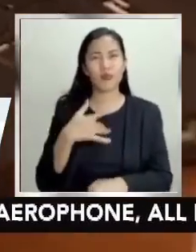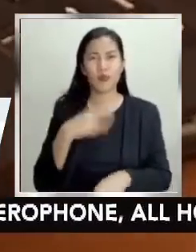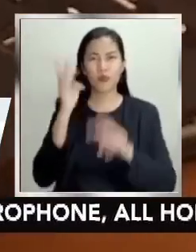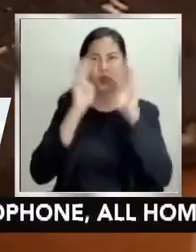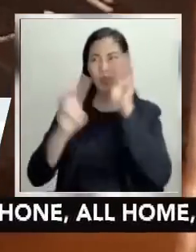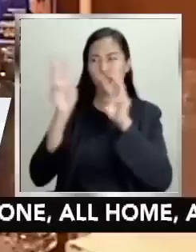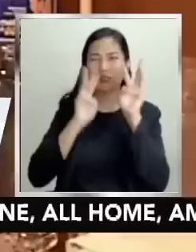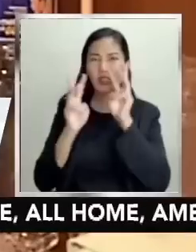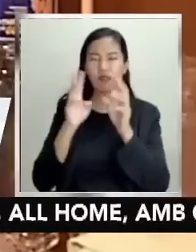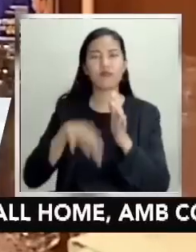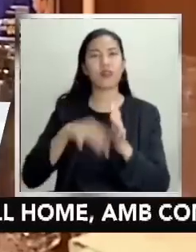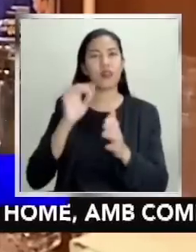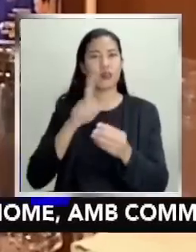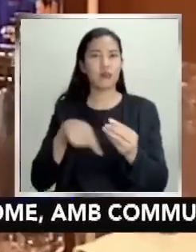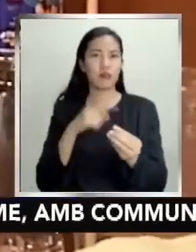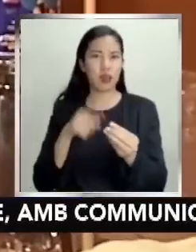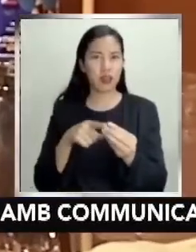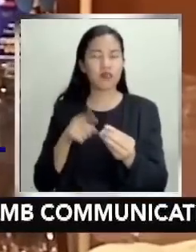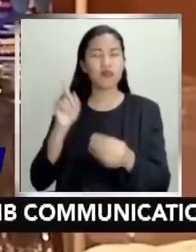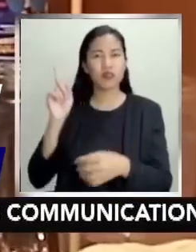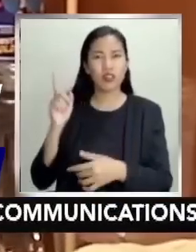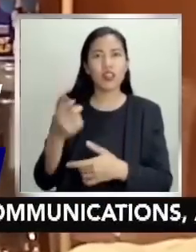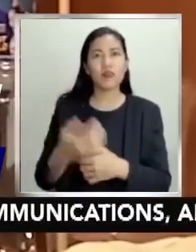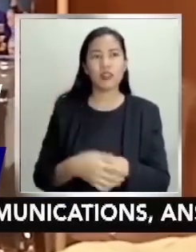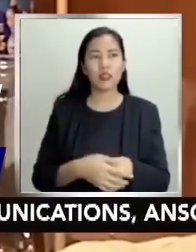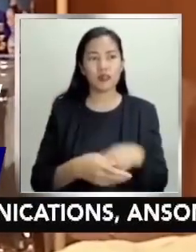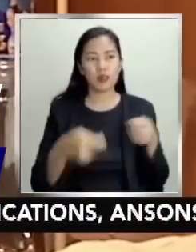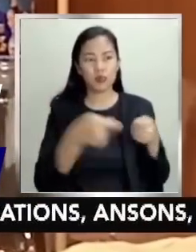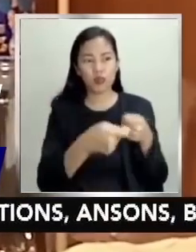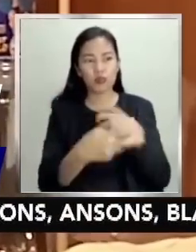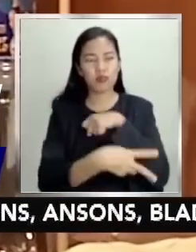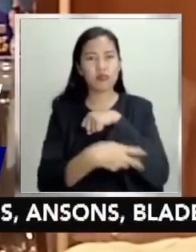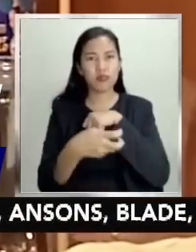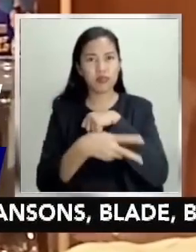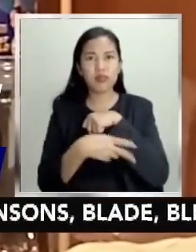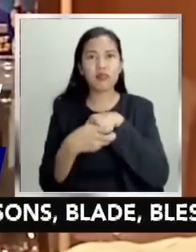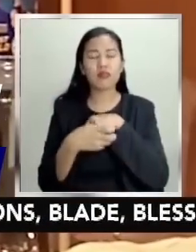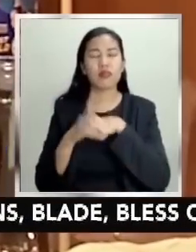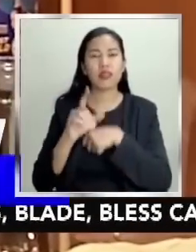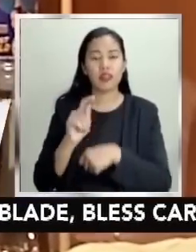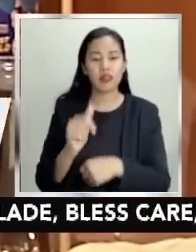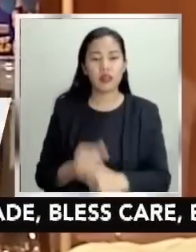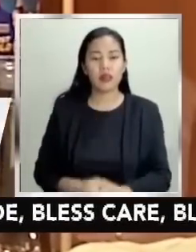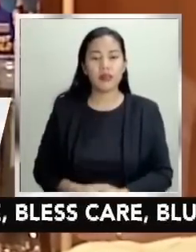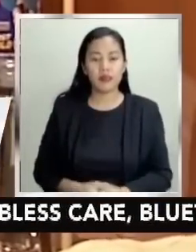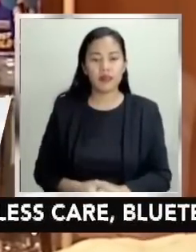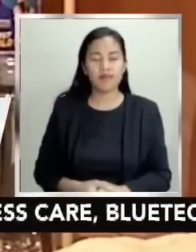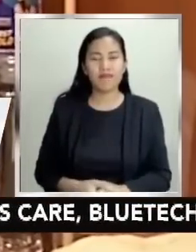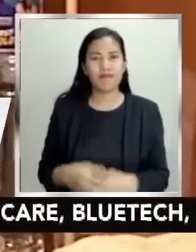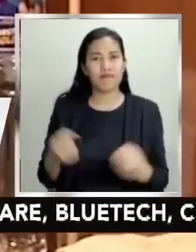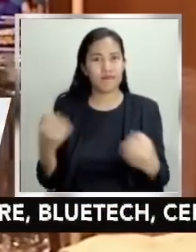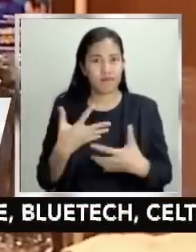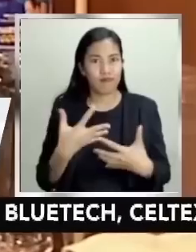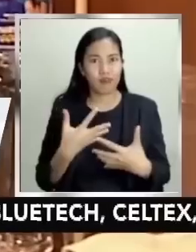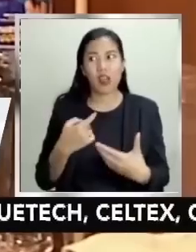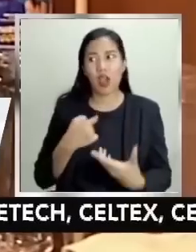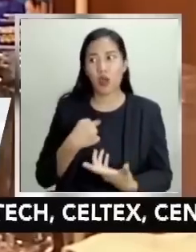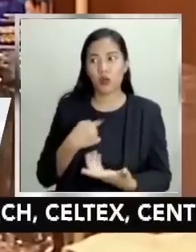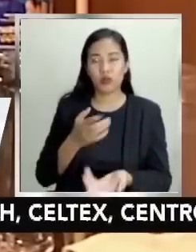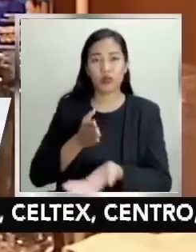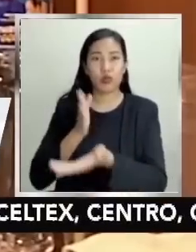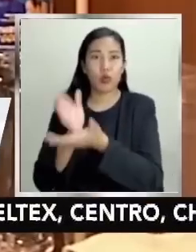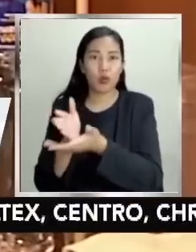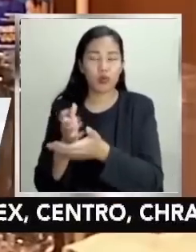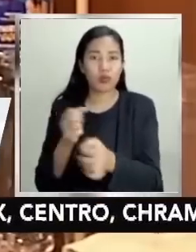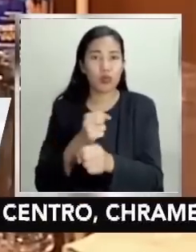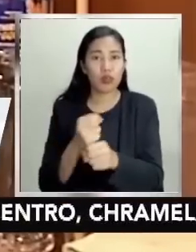juice jacking. Very scary po siya kasi usually po lumalabas ako for cafes pag nag-review. So lagi ako